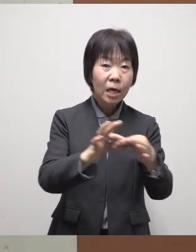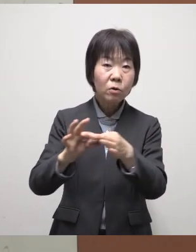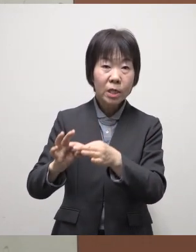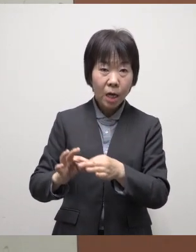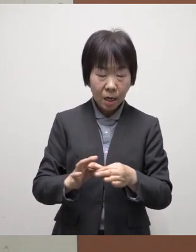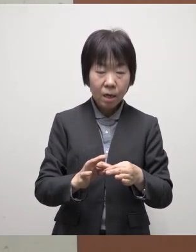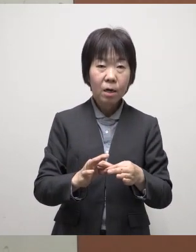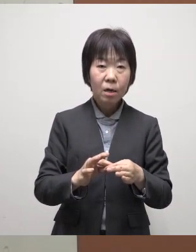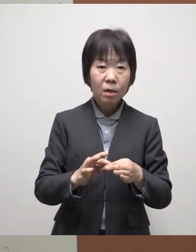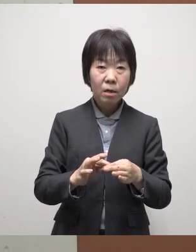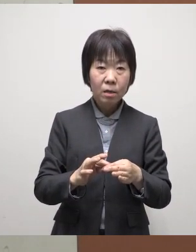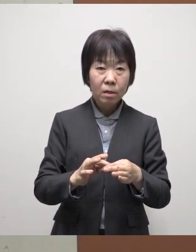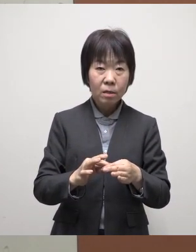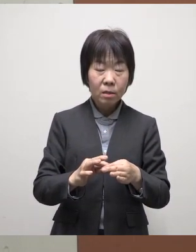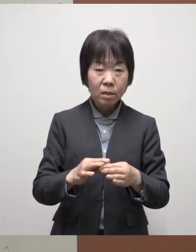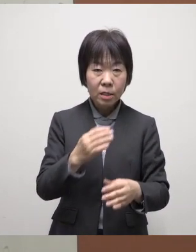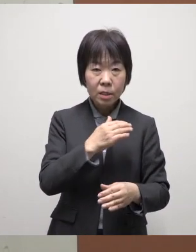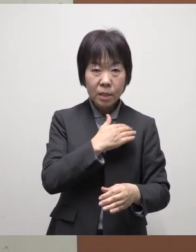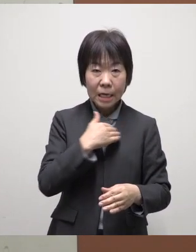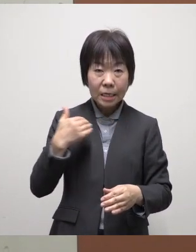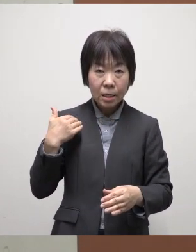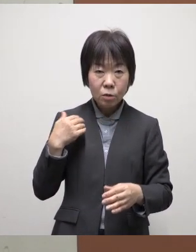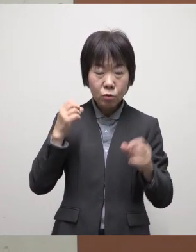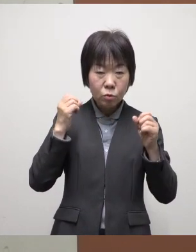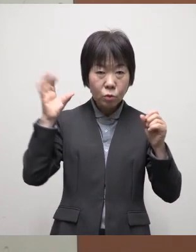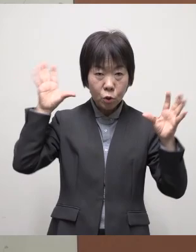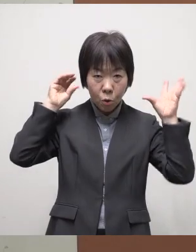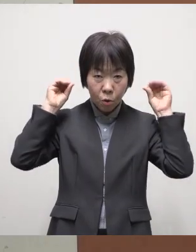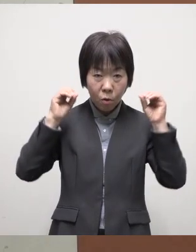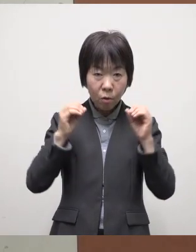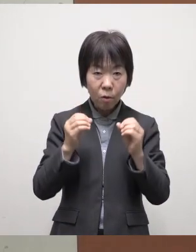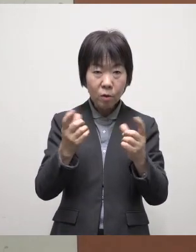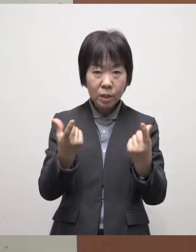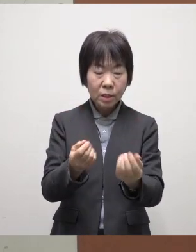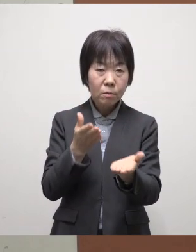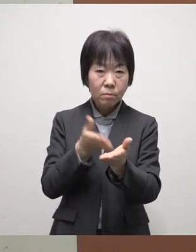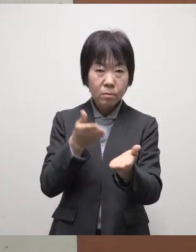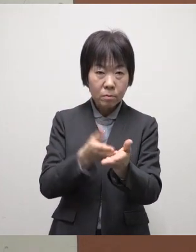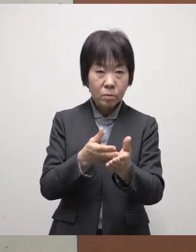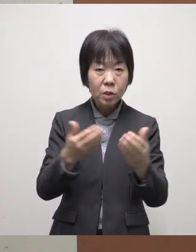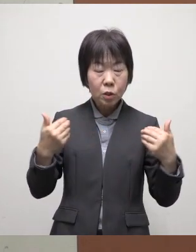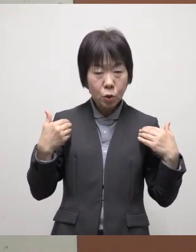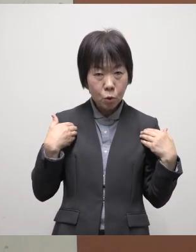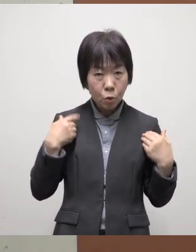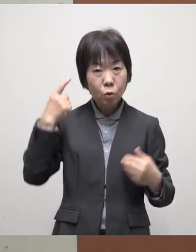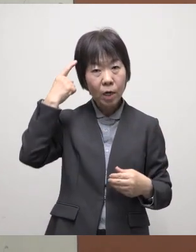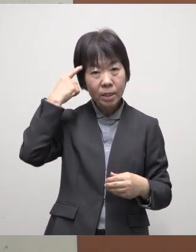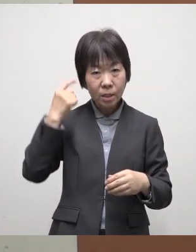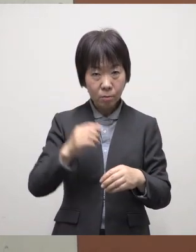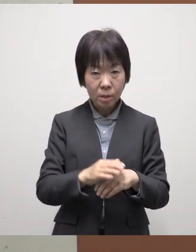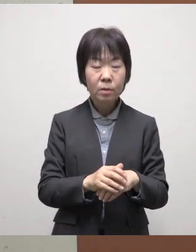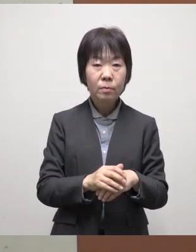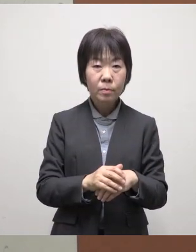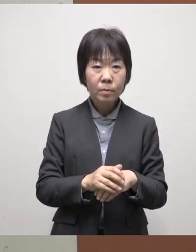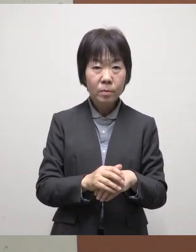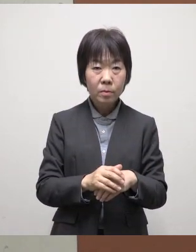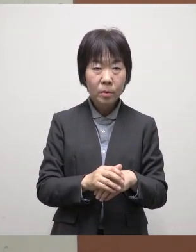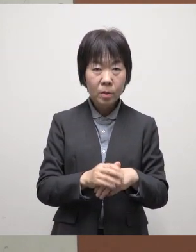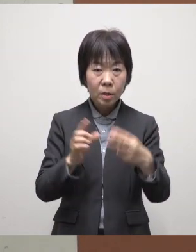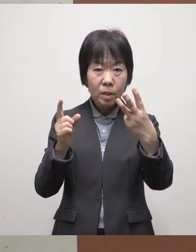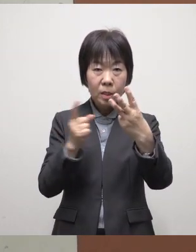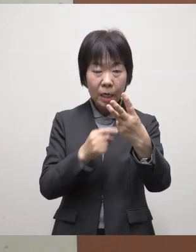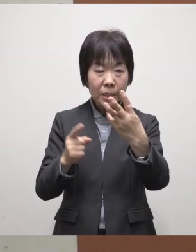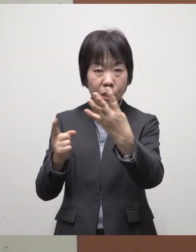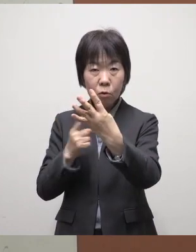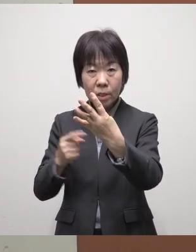しながらでいき出せる情報を出していくことの重要性というものを感じているところでございますまた3年